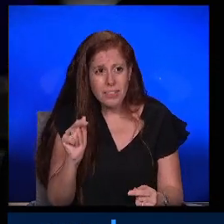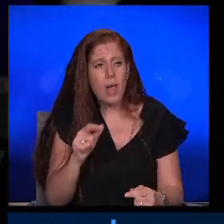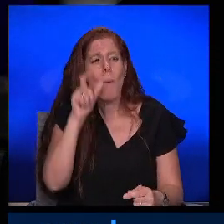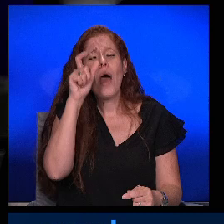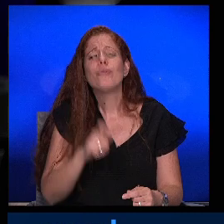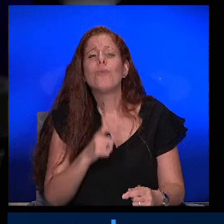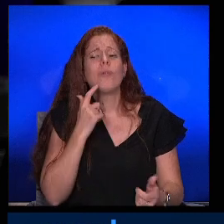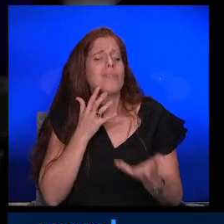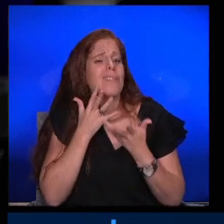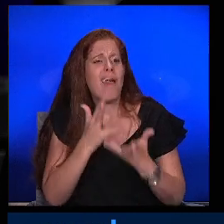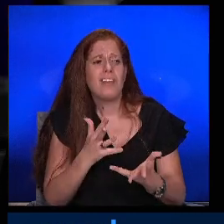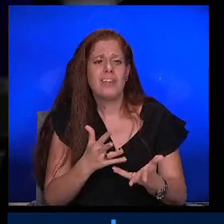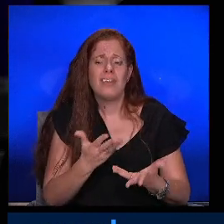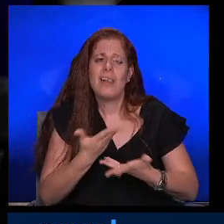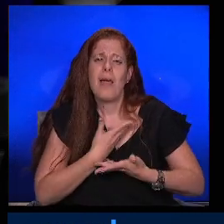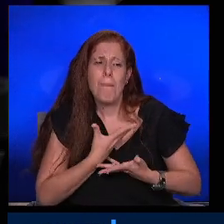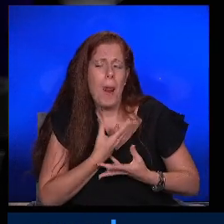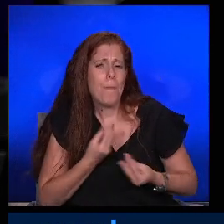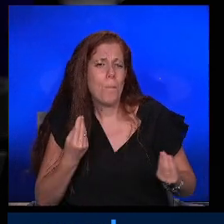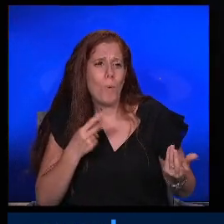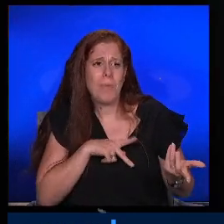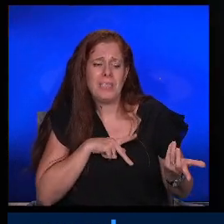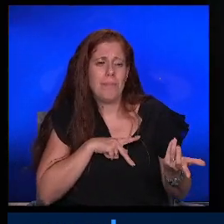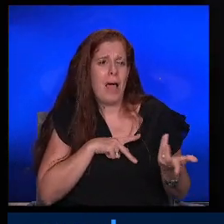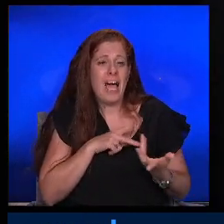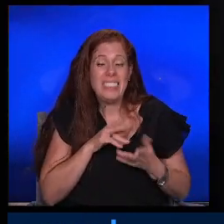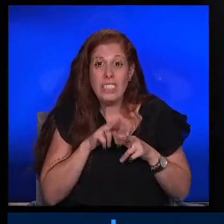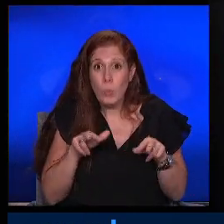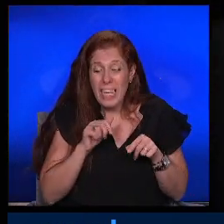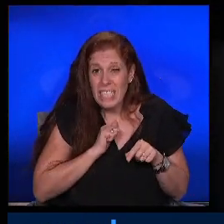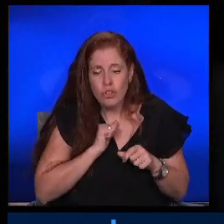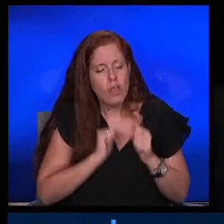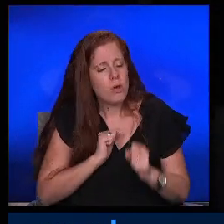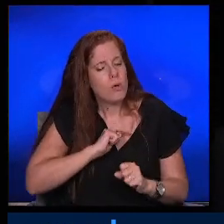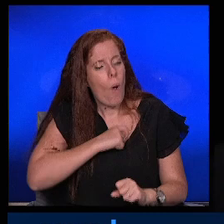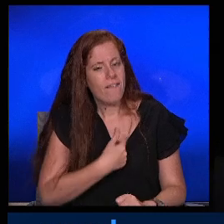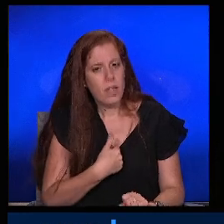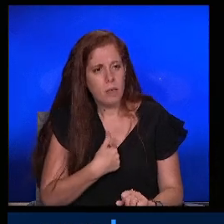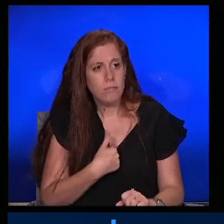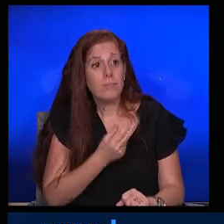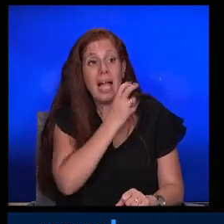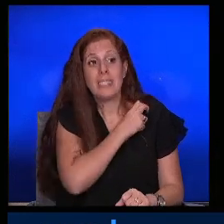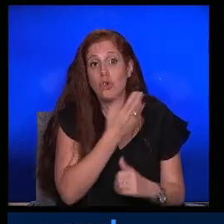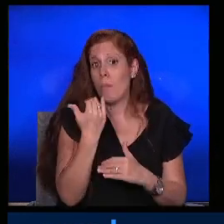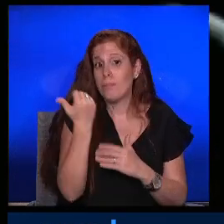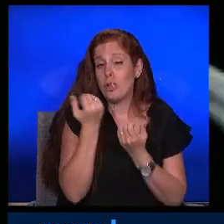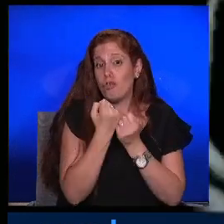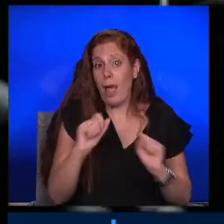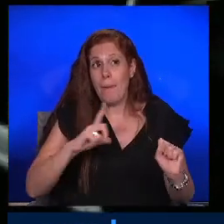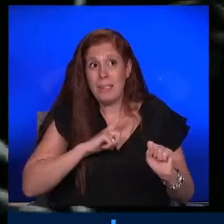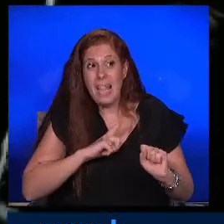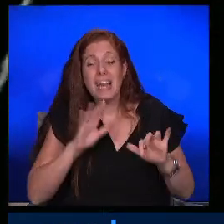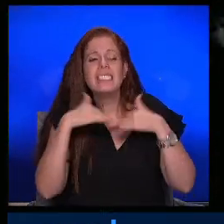נערצת, קיבל המון פרסים. סיטואציה אישית פה מאוד מאוד כואבת לי. הקצין שהשתחרר לאחרונה מצה"ל סיפר על שגרת